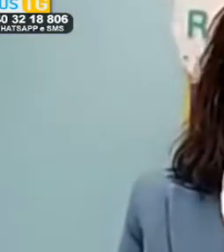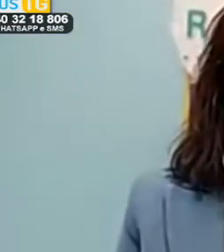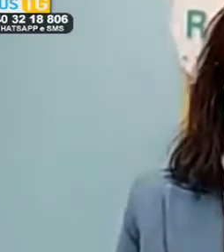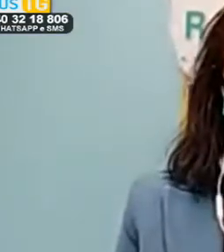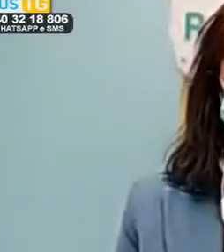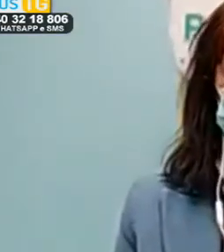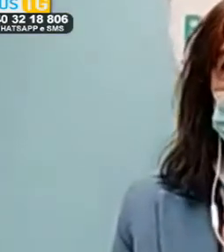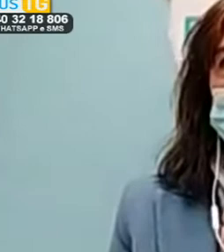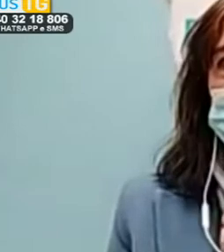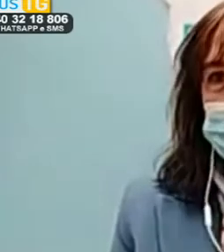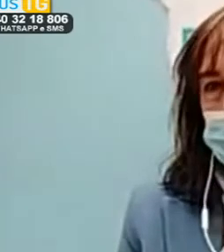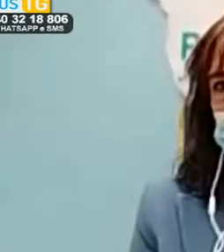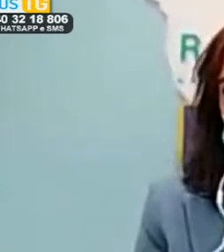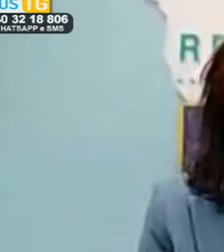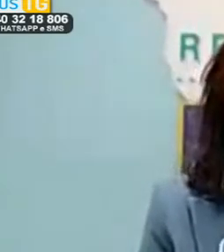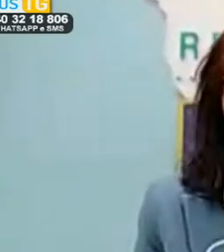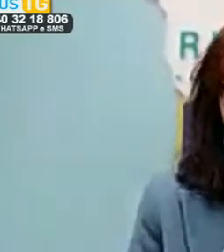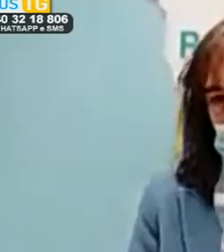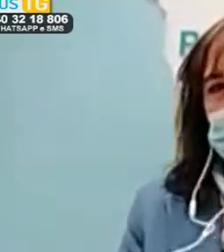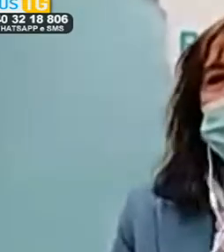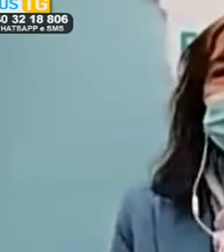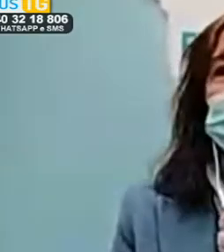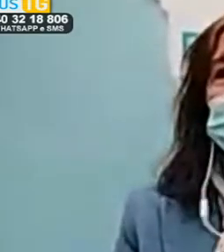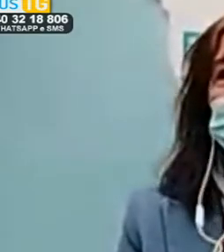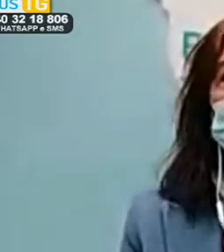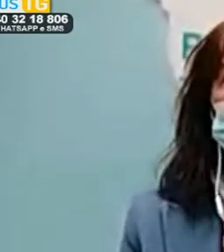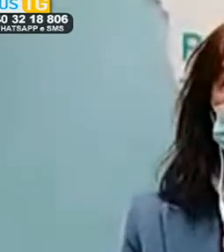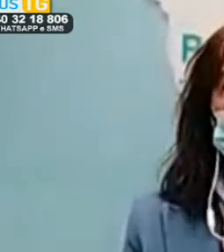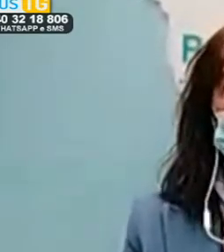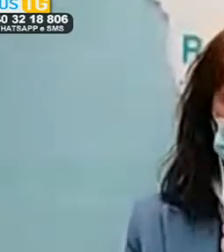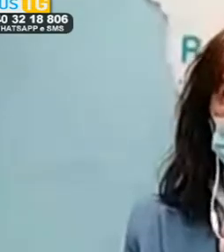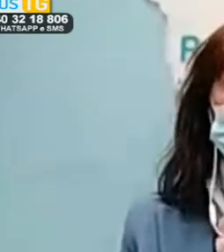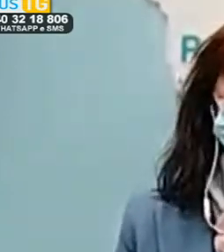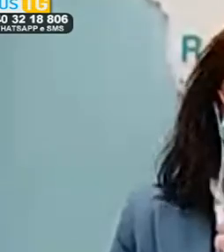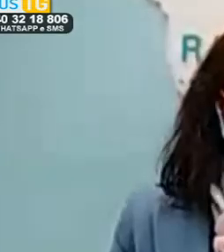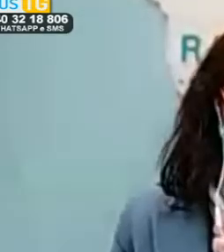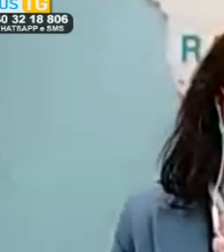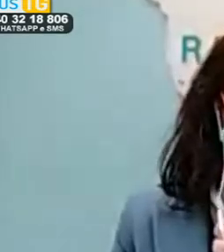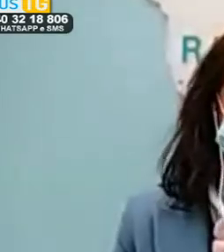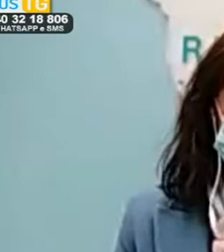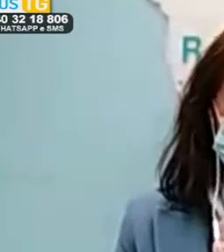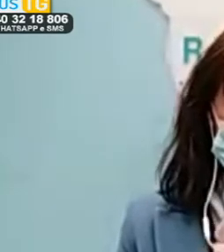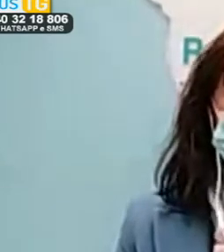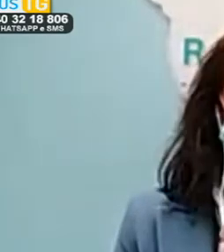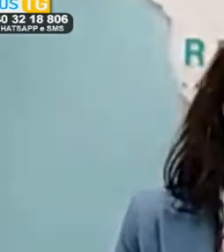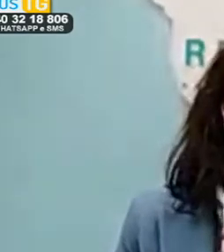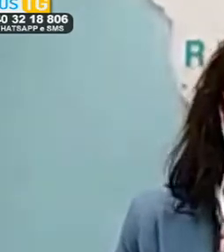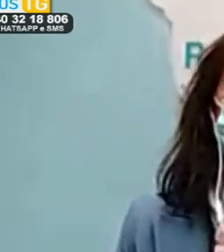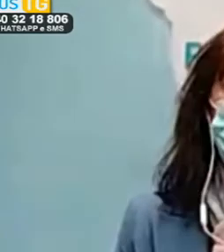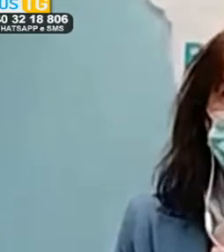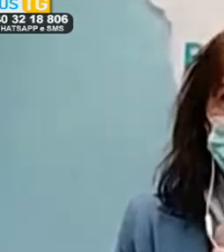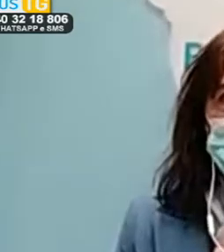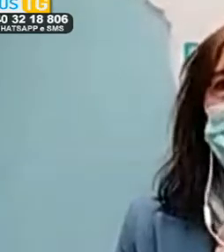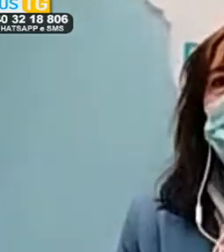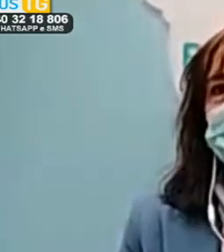purtroppo la situazione è complicata. La motorizzazione civile aveva già dei problemi, lo sappiamo e più volte ne abbiamo parlato, di carenza